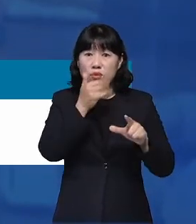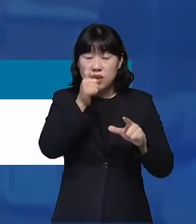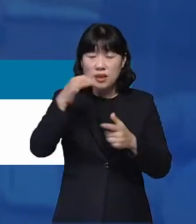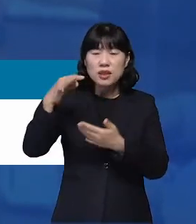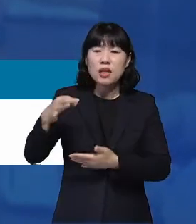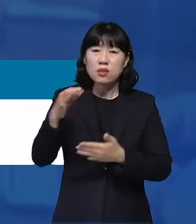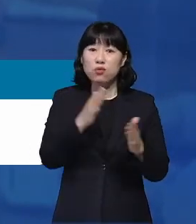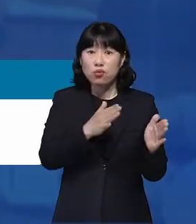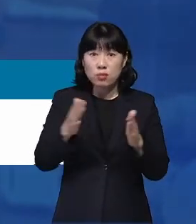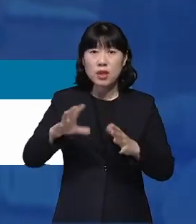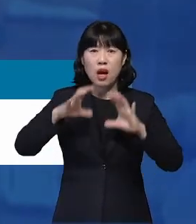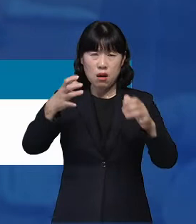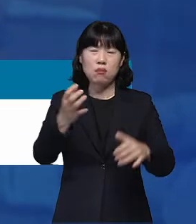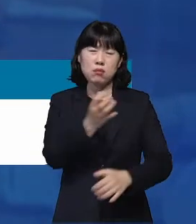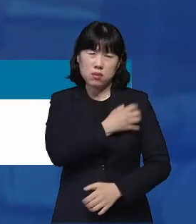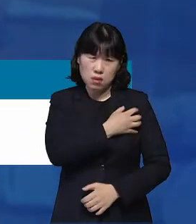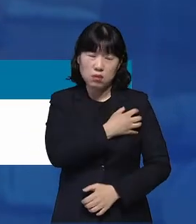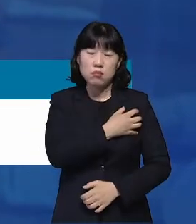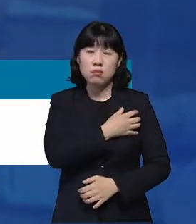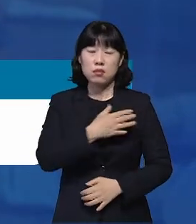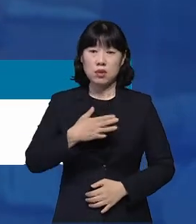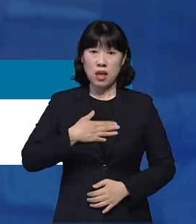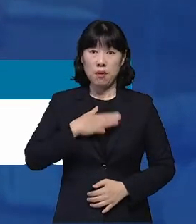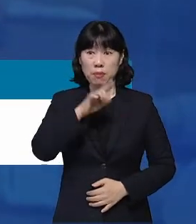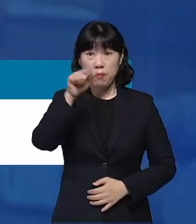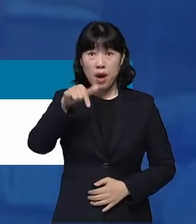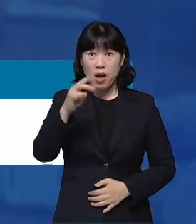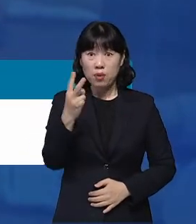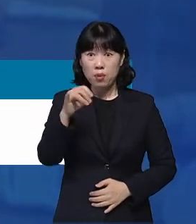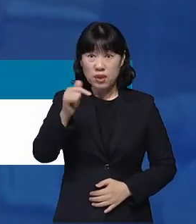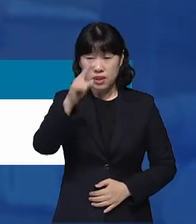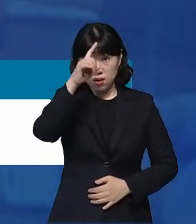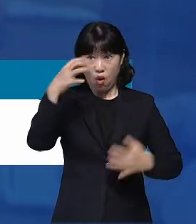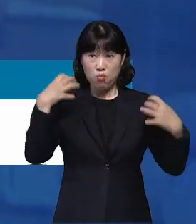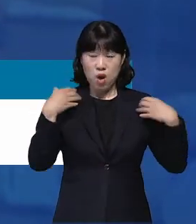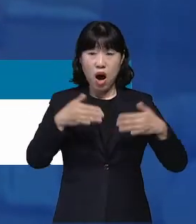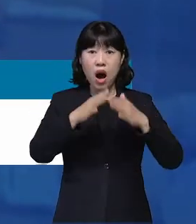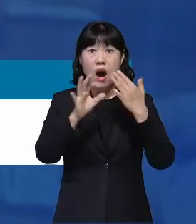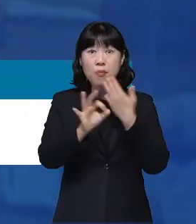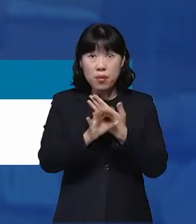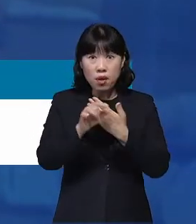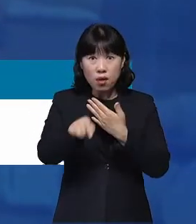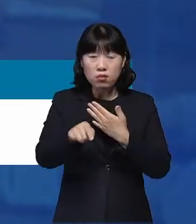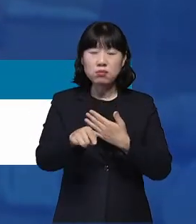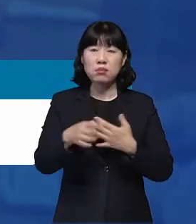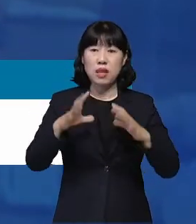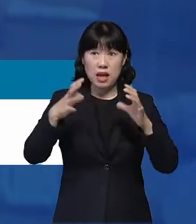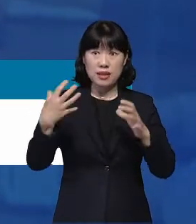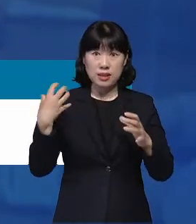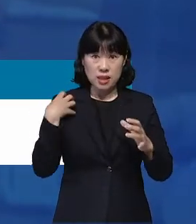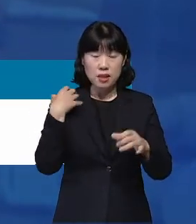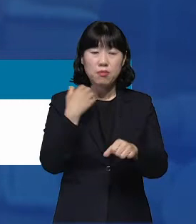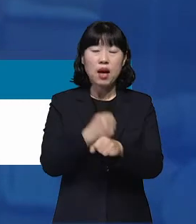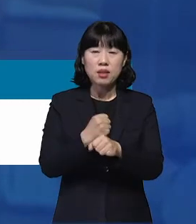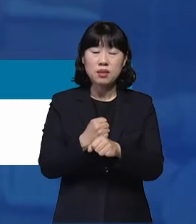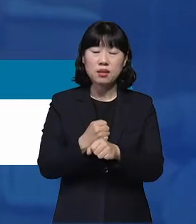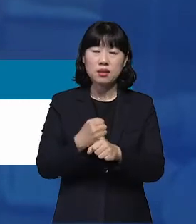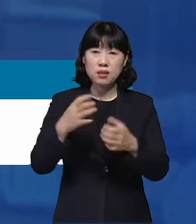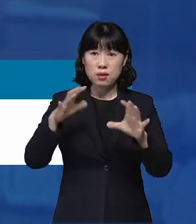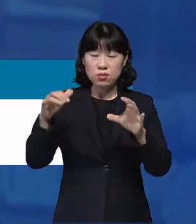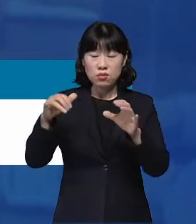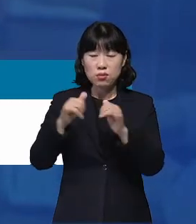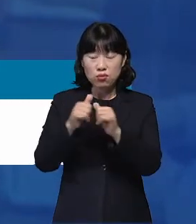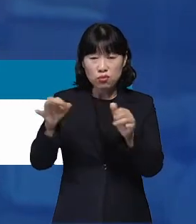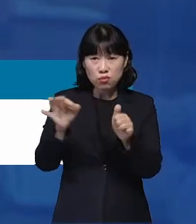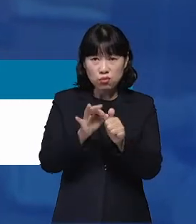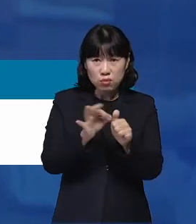건 국가의 의무 이구요 그래서 박용진 정부는 구판 들이 만들겁니다 국민연금 그리고 한국투자공사 그리고